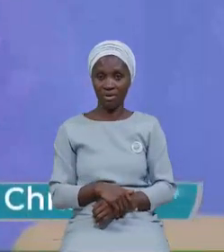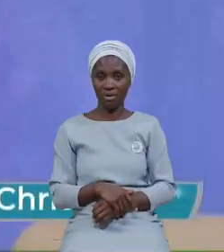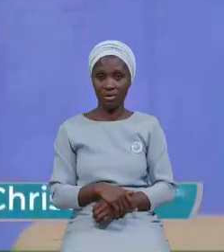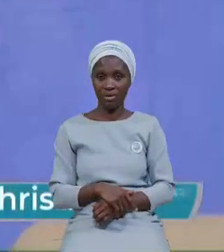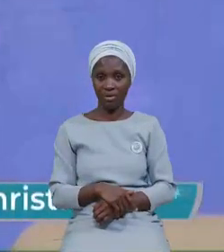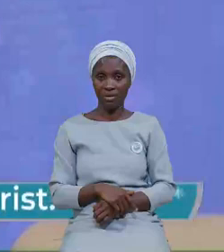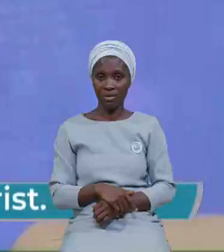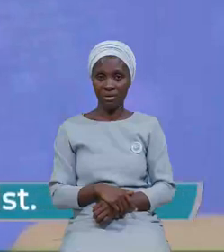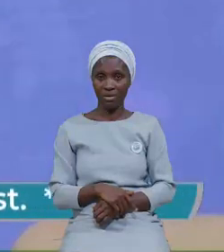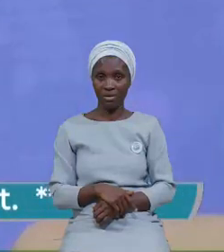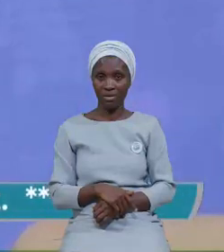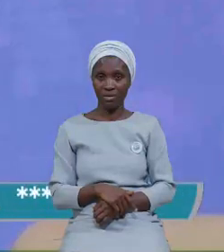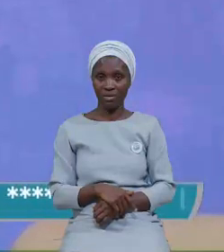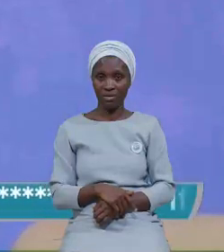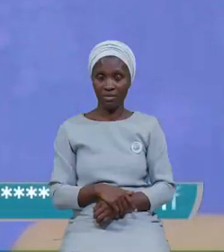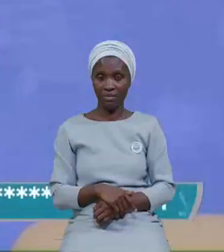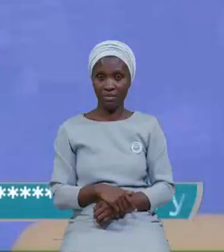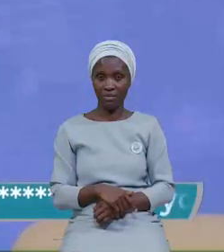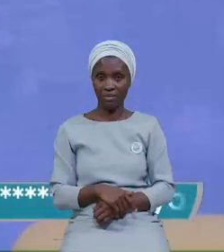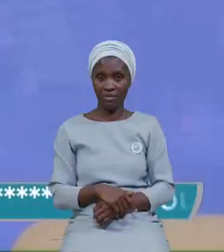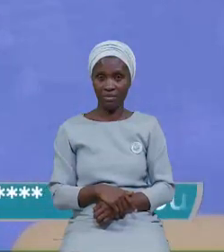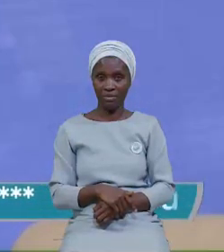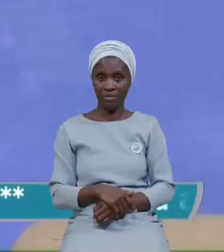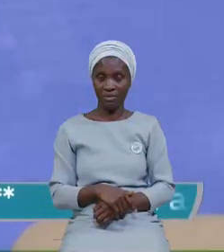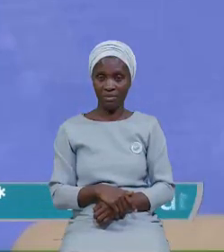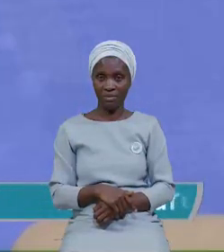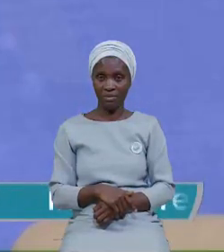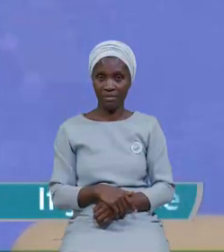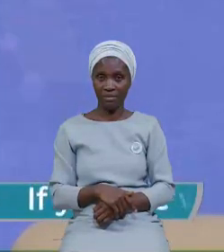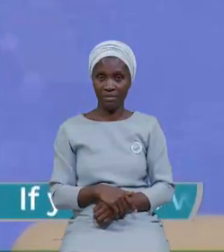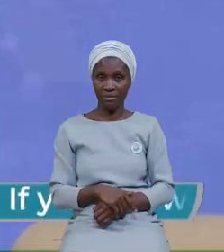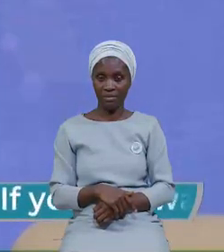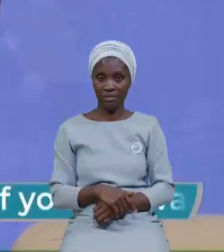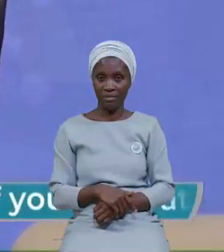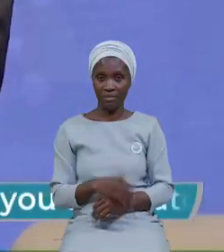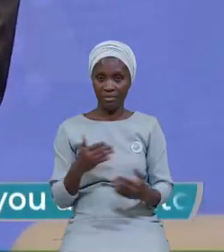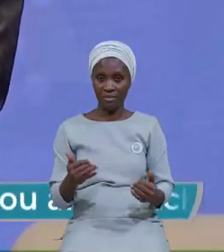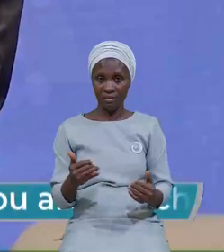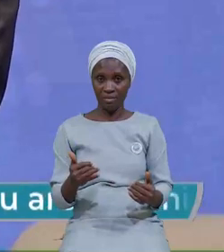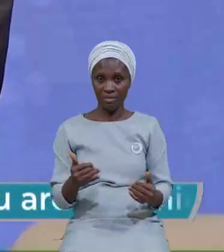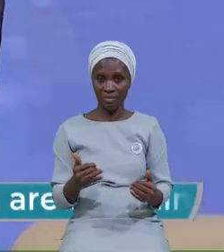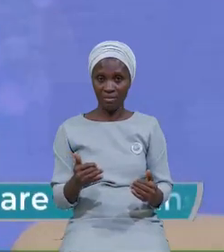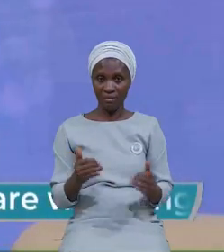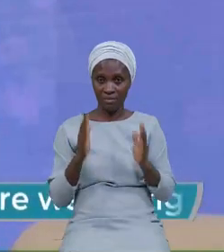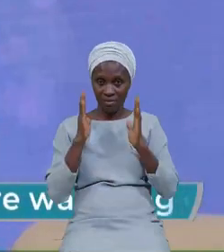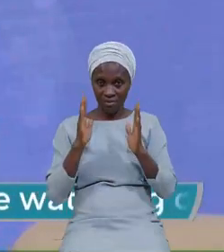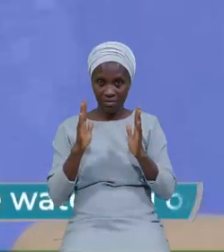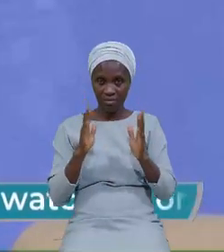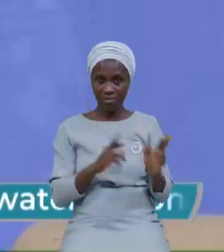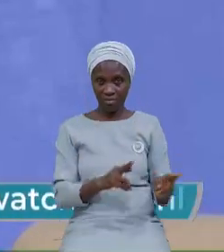l'heure et le jour préparez-vous pour vos